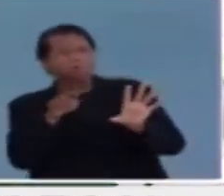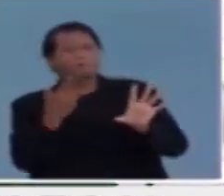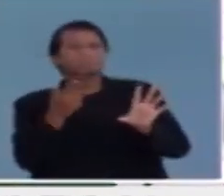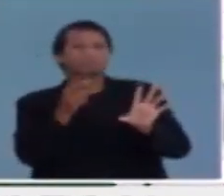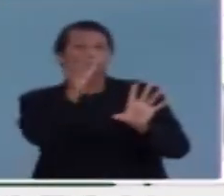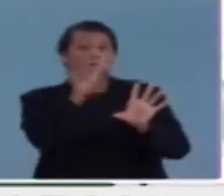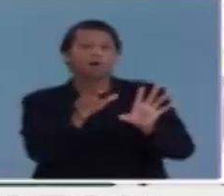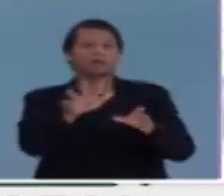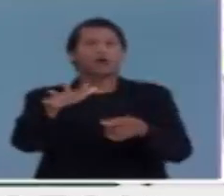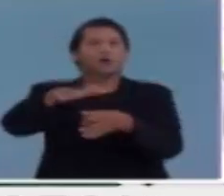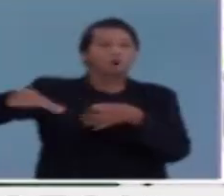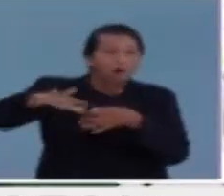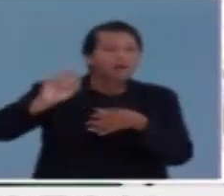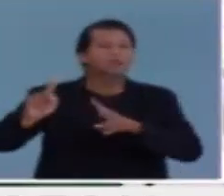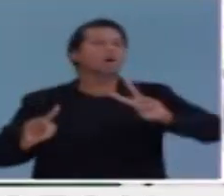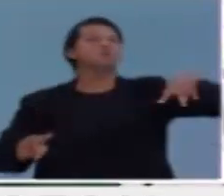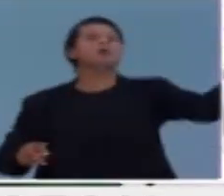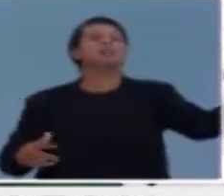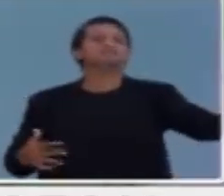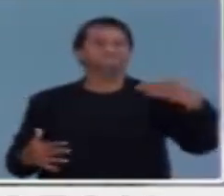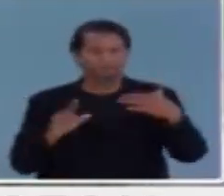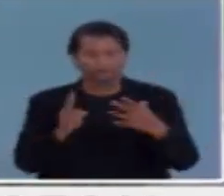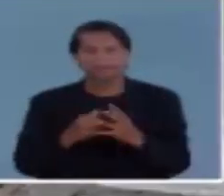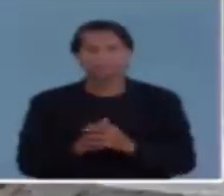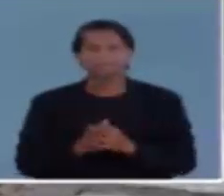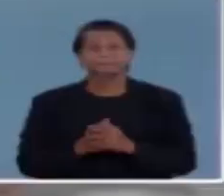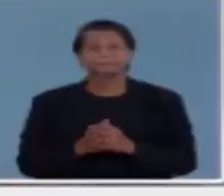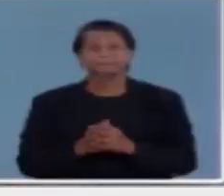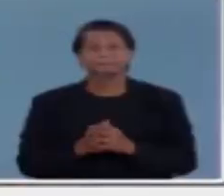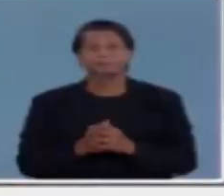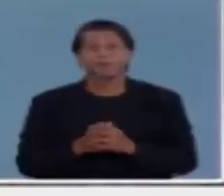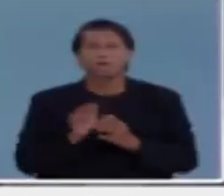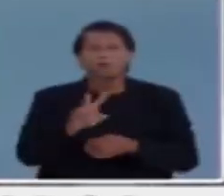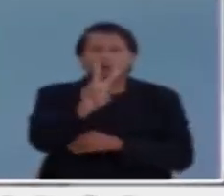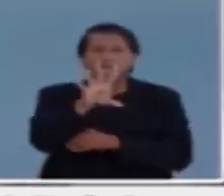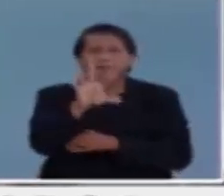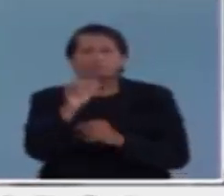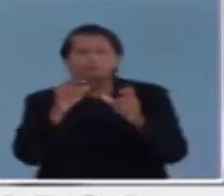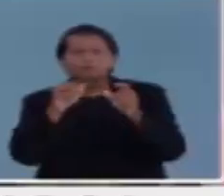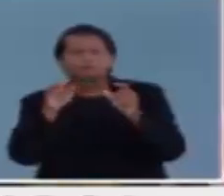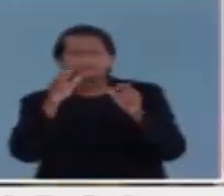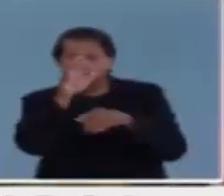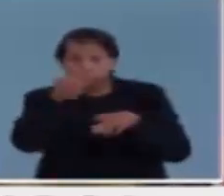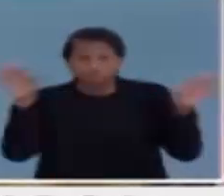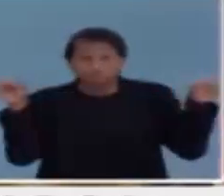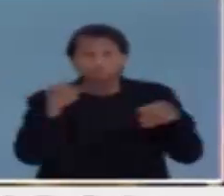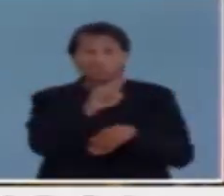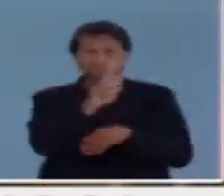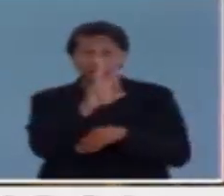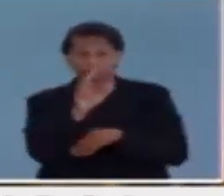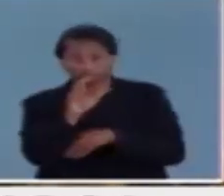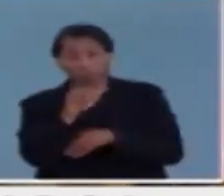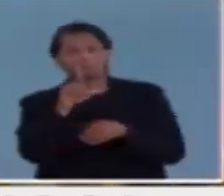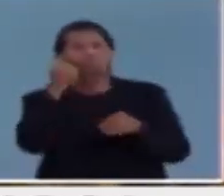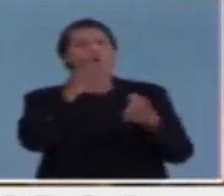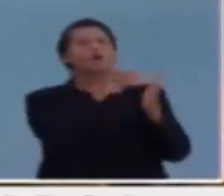lokal maupun wisatawan domestik. Memiliki koleksi 250 spesies dan 1.300 ekor burung, Bali